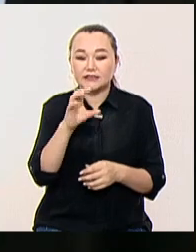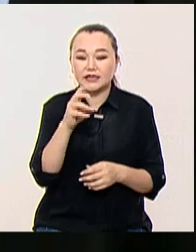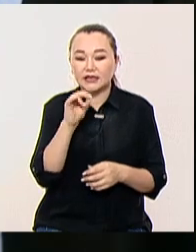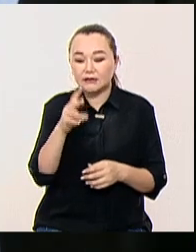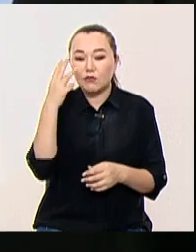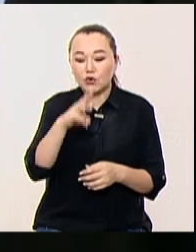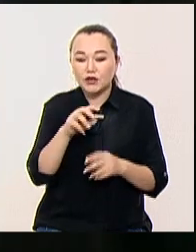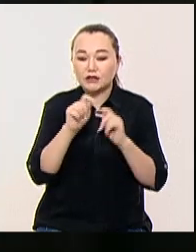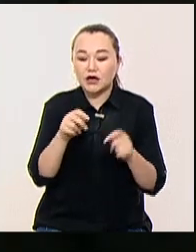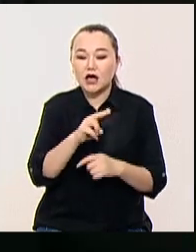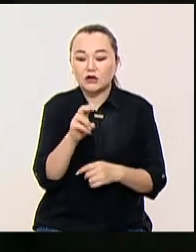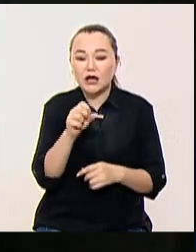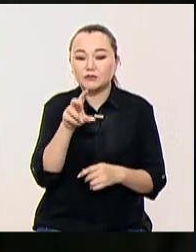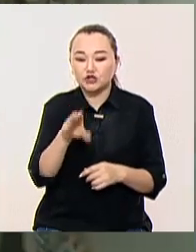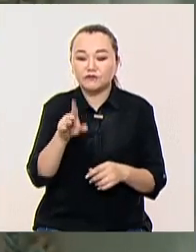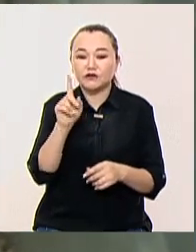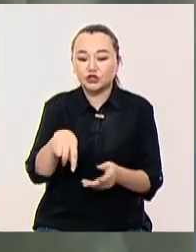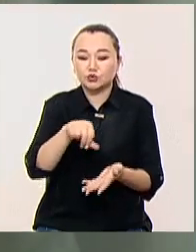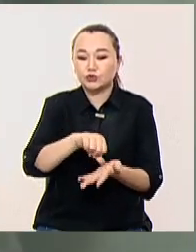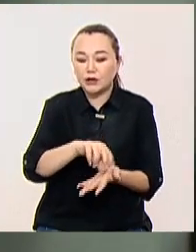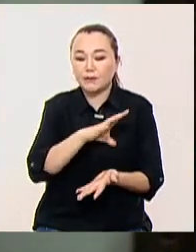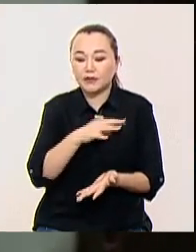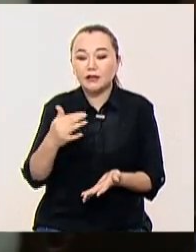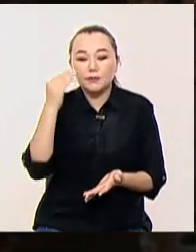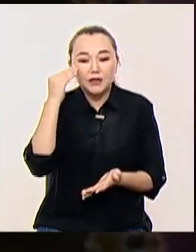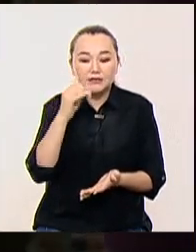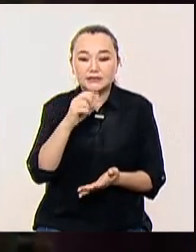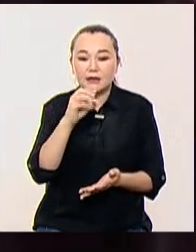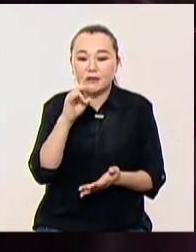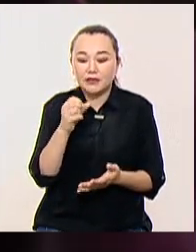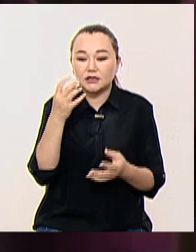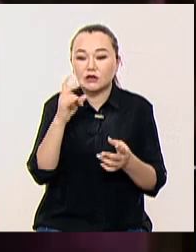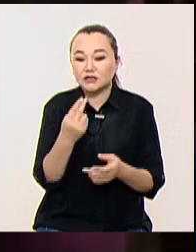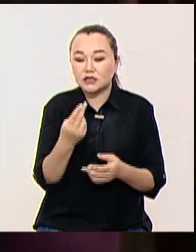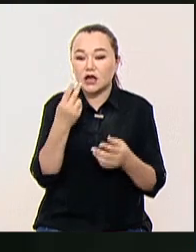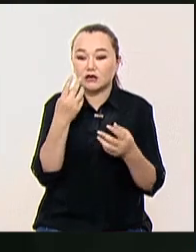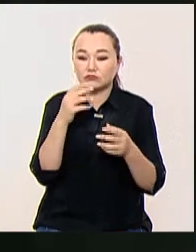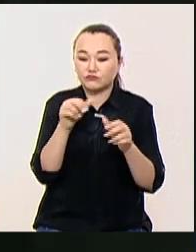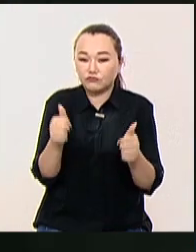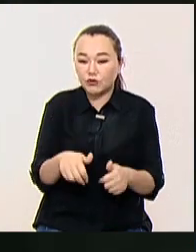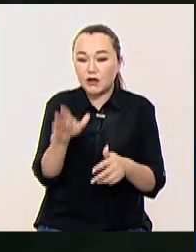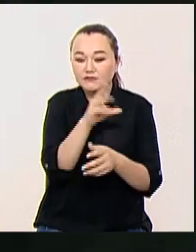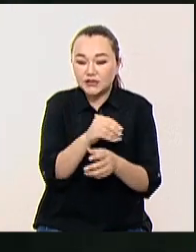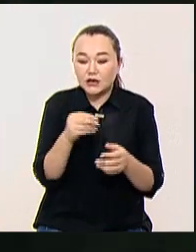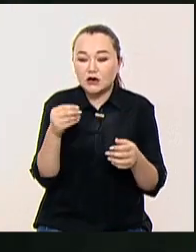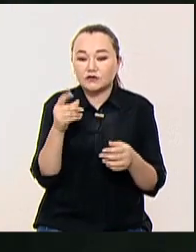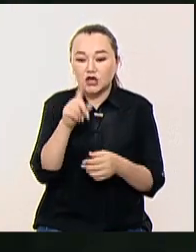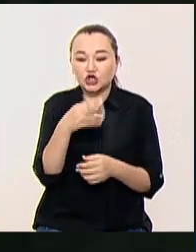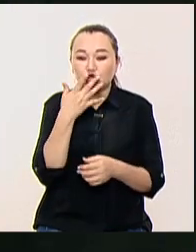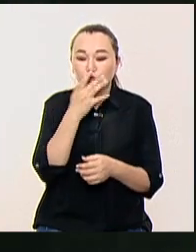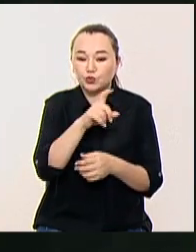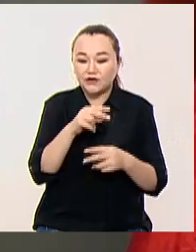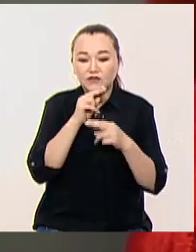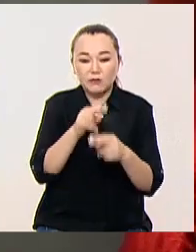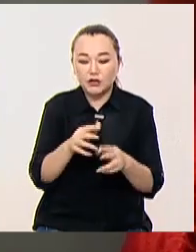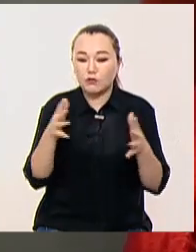негізін қалаған Қайрулла Әбішев те болды. Олардың пікірінше Сабинаның ұлттық стильдегі топтамалары тіпті шетелдіктердің де назарын